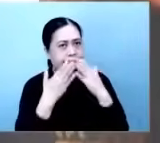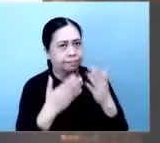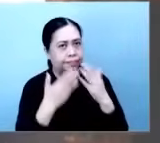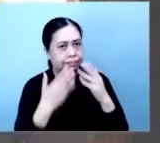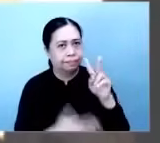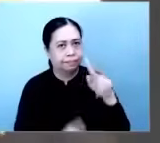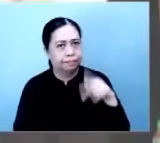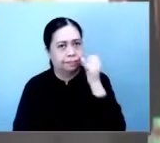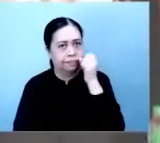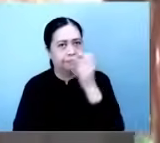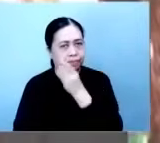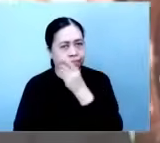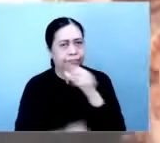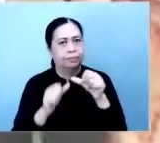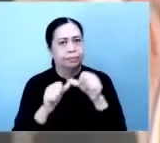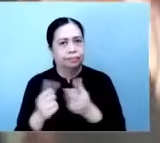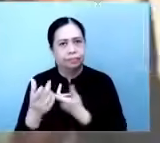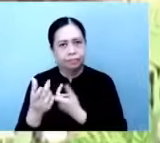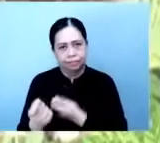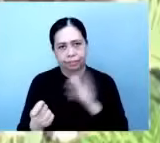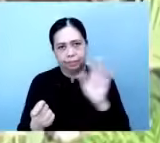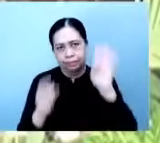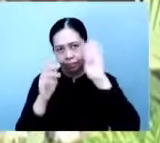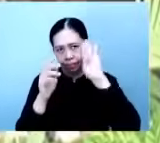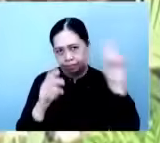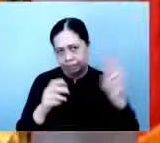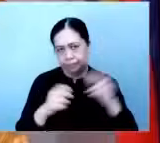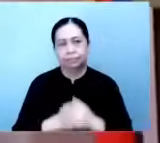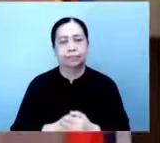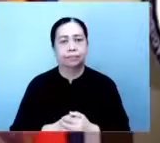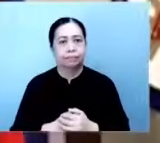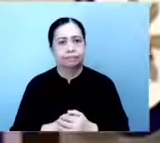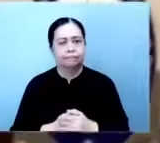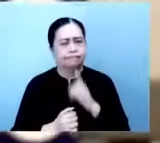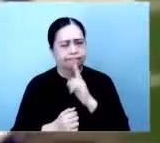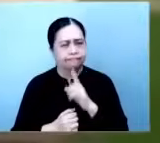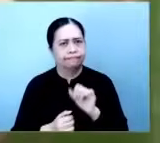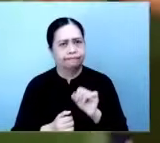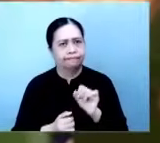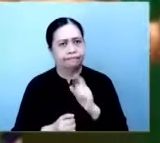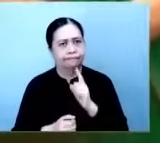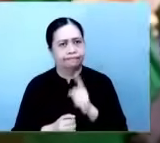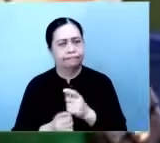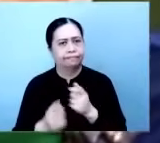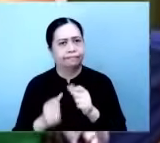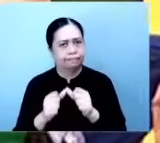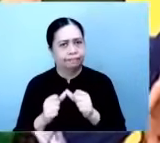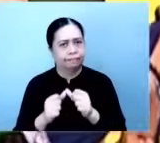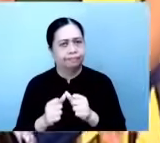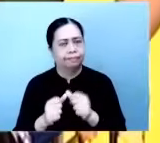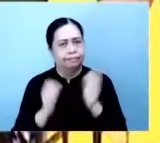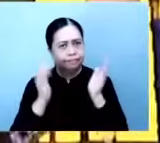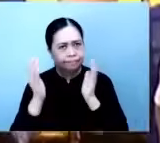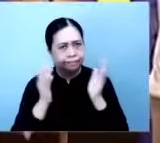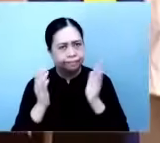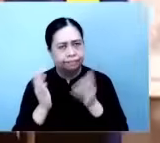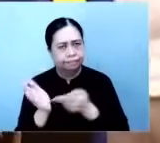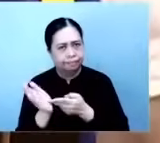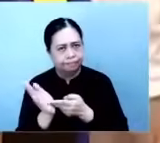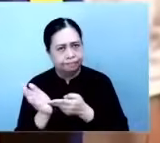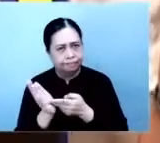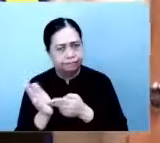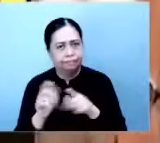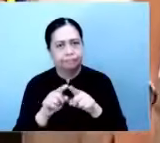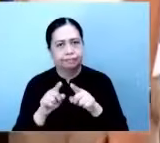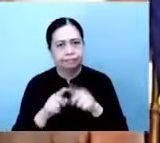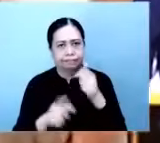ang patuloy na tiwala sa kanya ng Pangulo. Makakaasa raw si PBBM na patuloy siyang maglilingkod ng tapat bilang Secretary